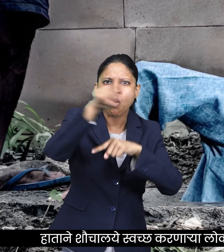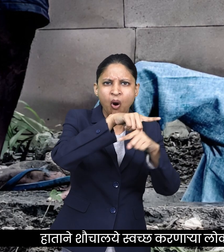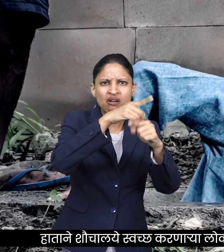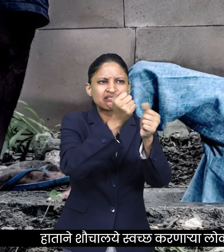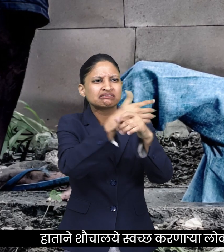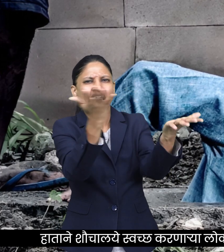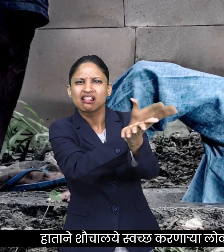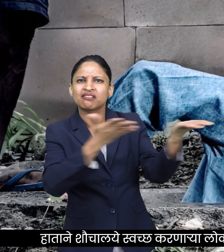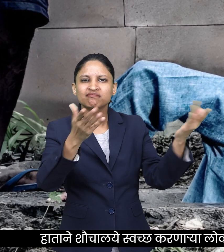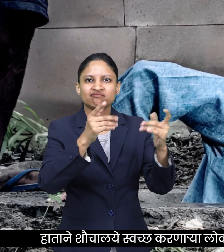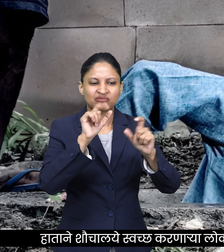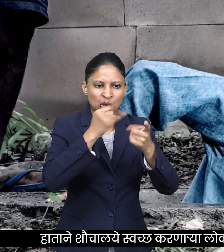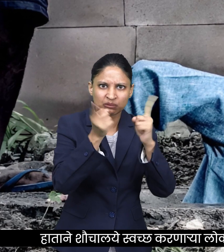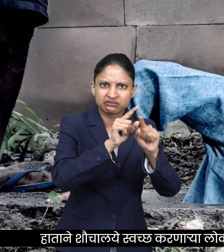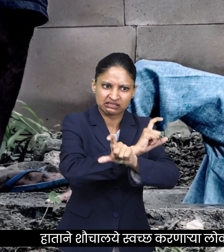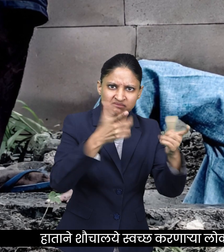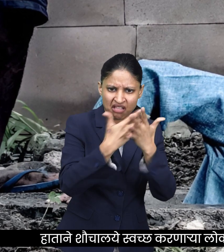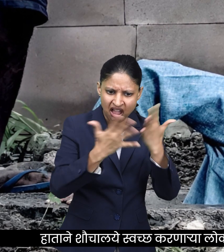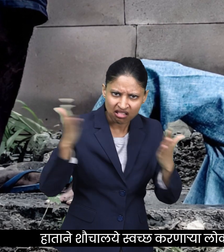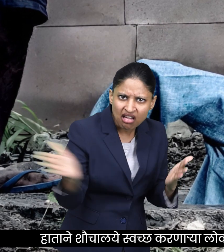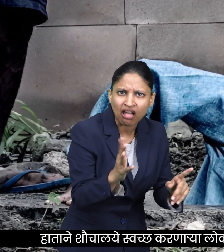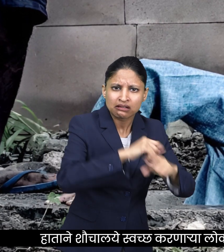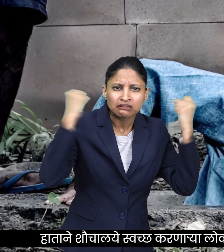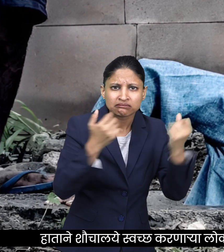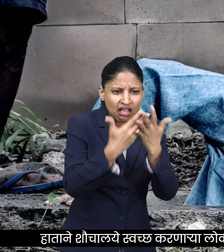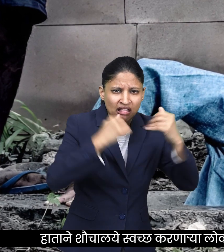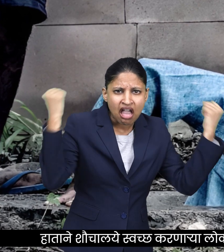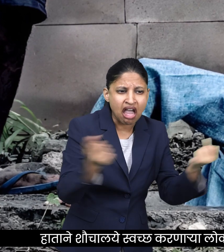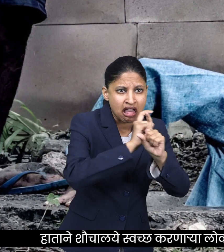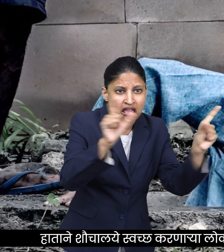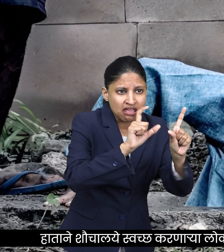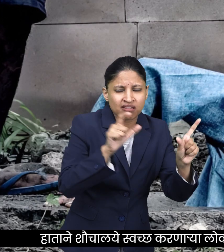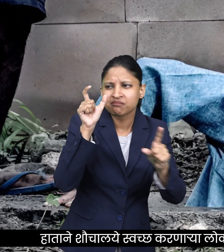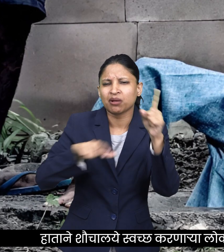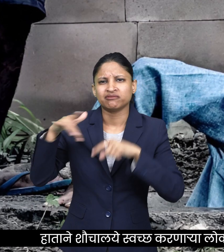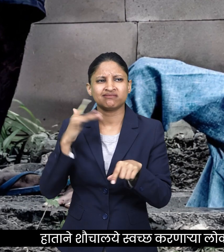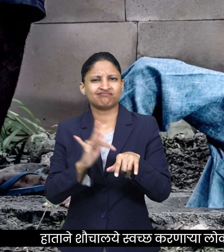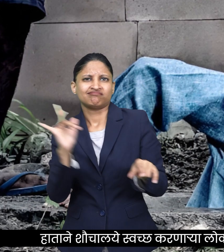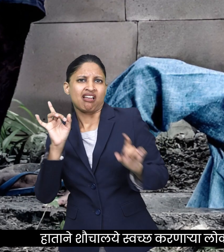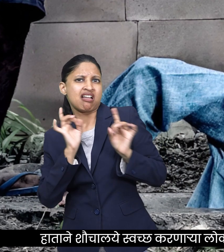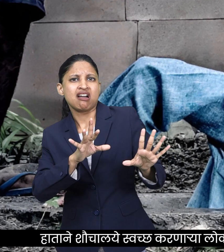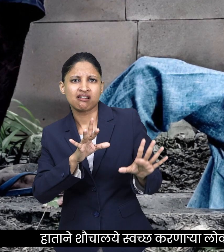हाताने शौचालये स्वच्छ करणाऱ्या लोकांना मदत करण्यासाठी तू खूप मेहनत घेत असे.